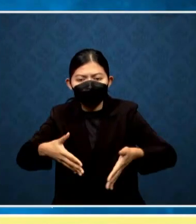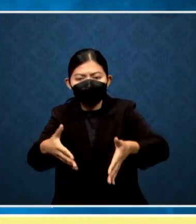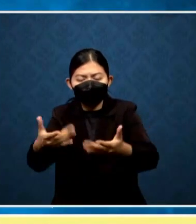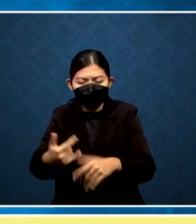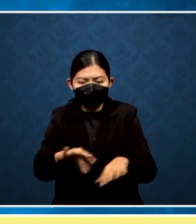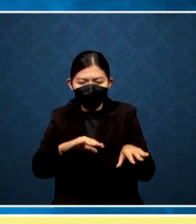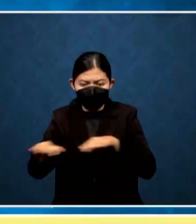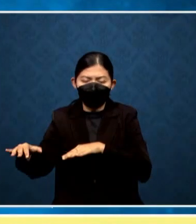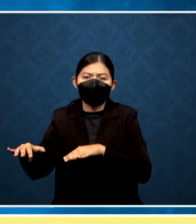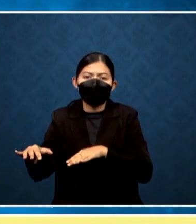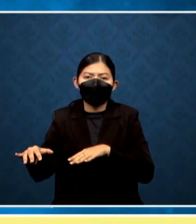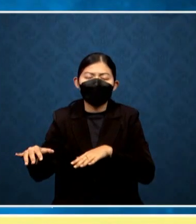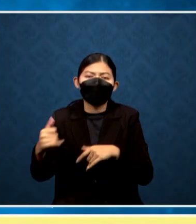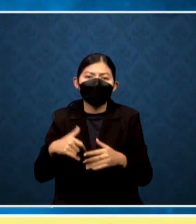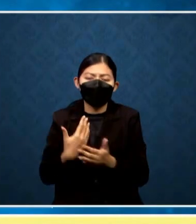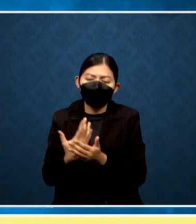แ soit 30